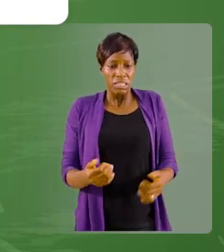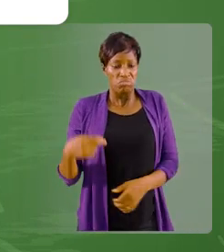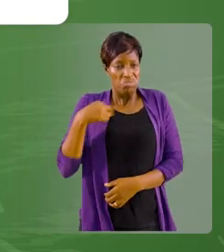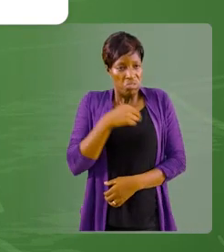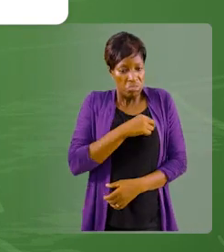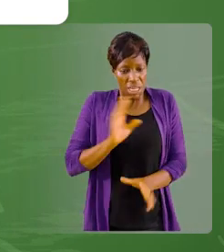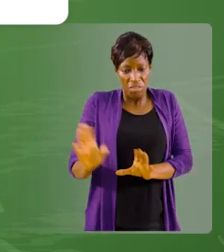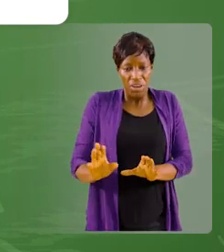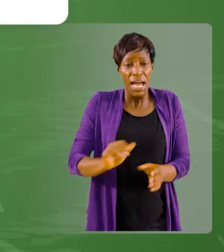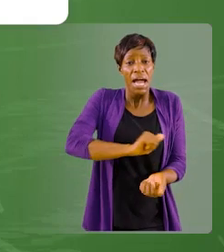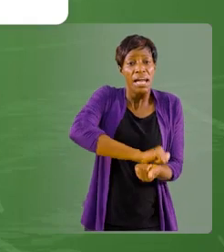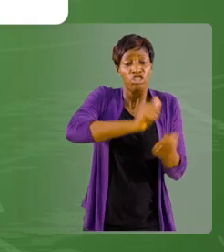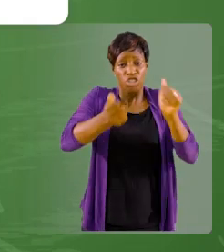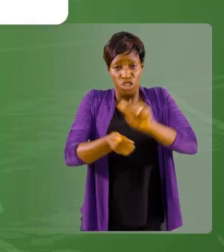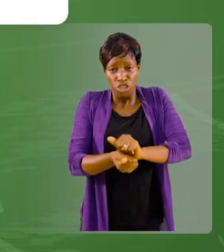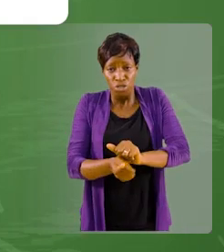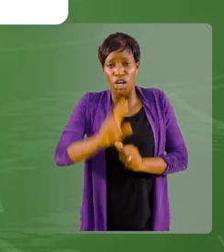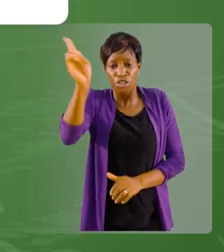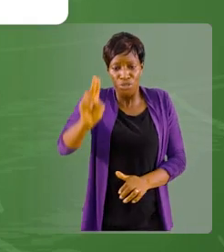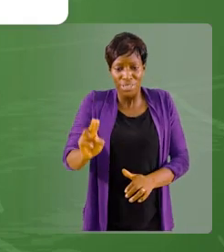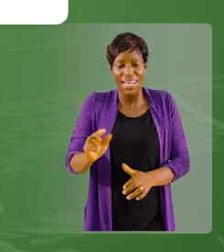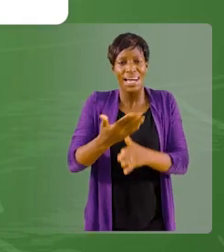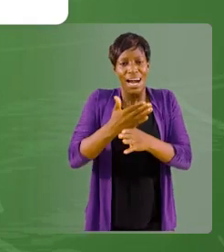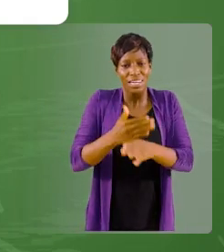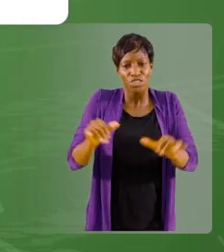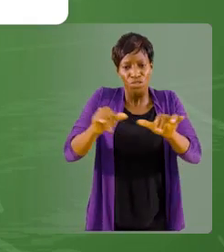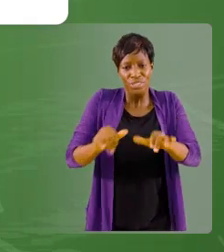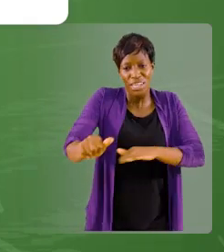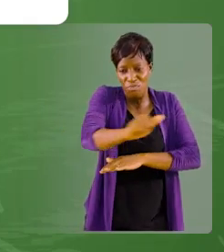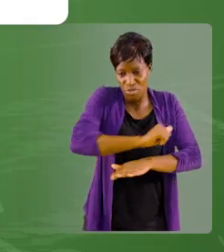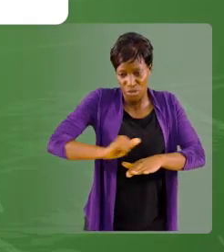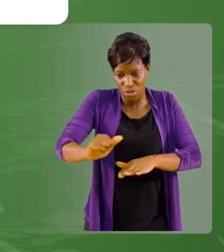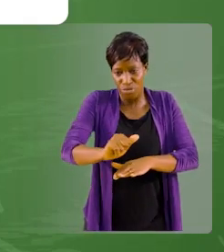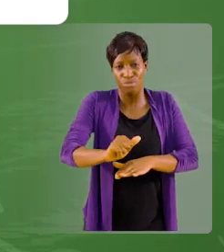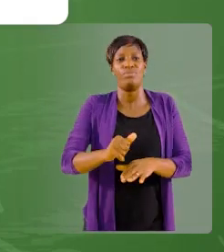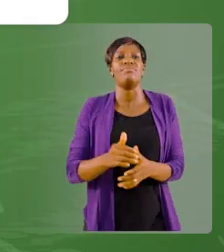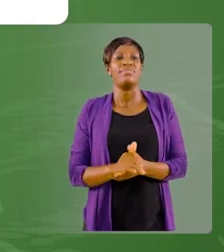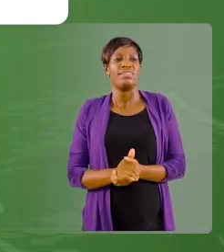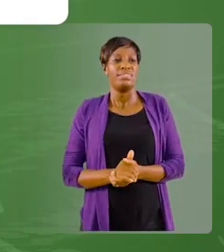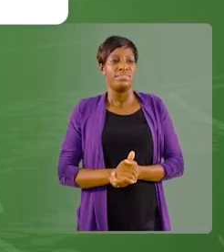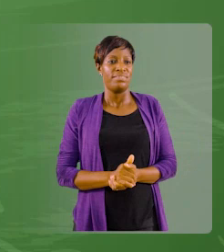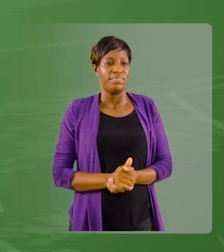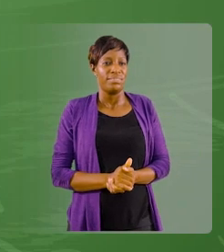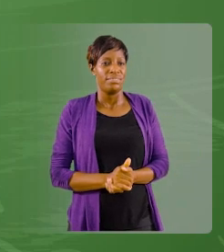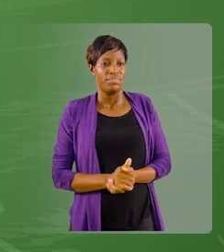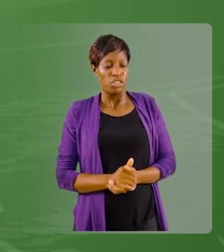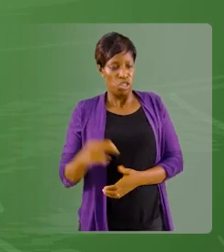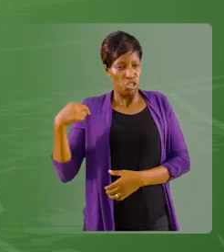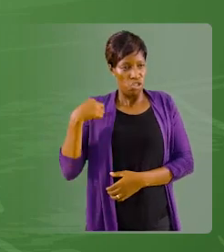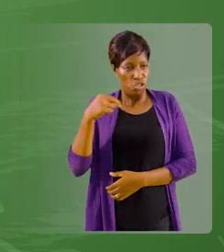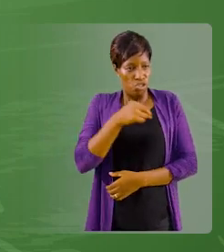changement d'unité entre les unités de mesure d'air. Bien, nous sommes donc